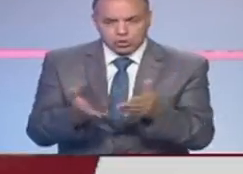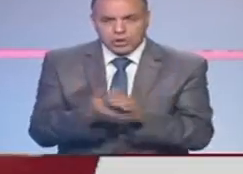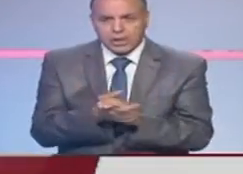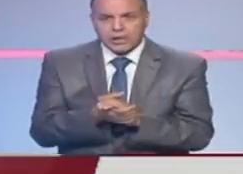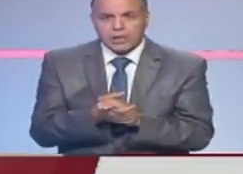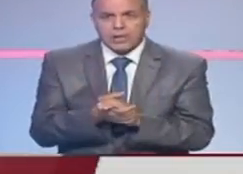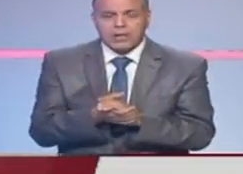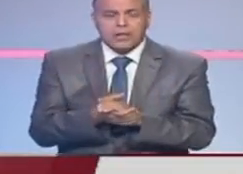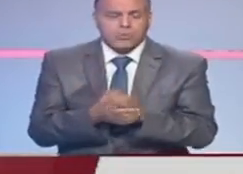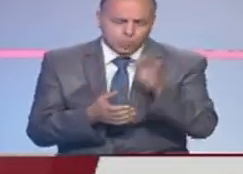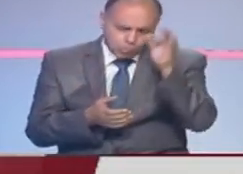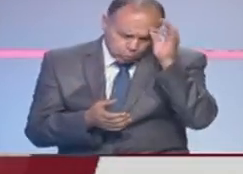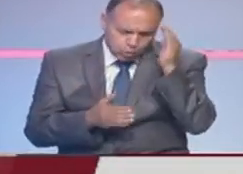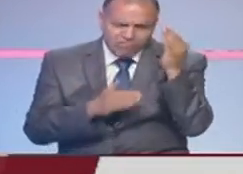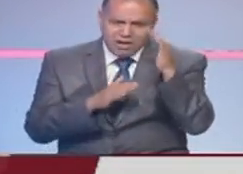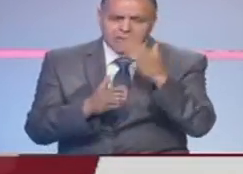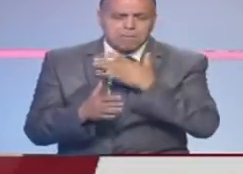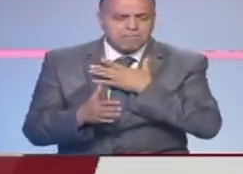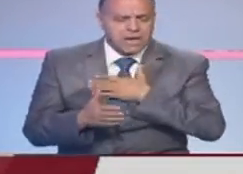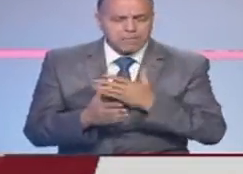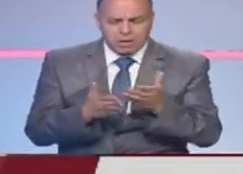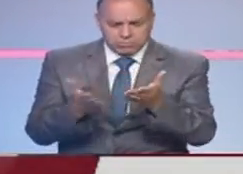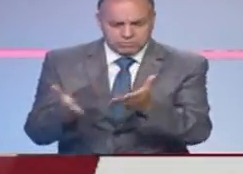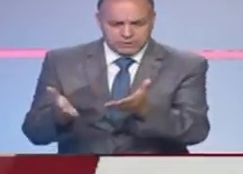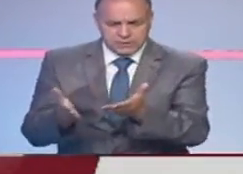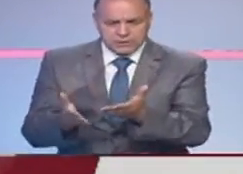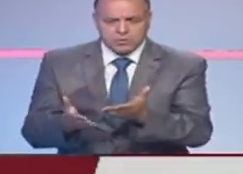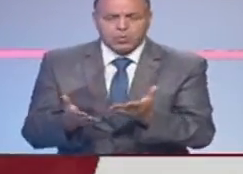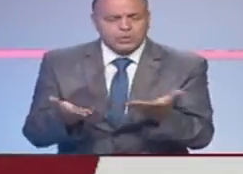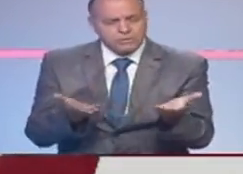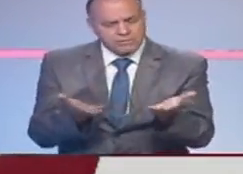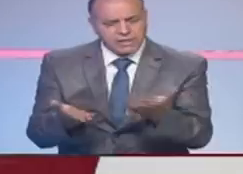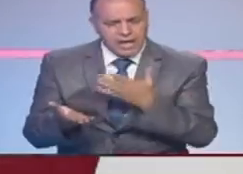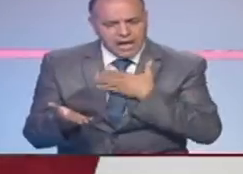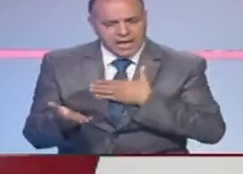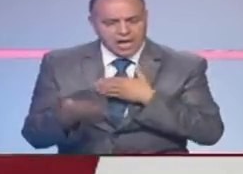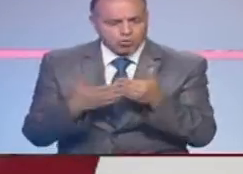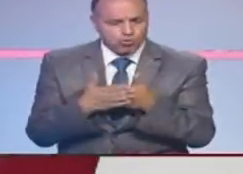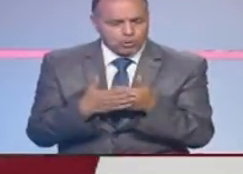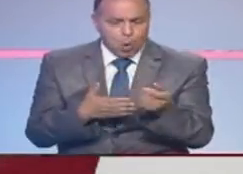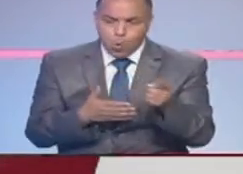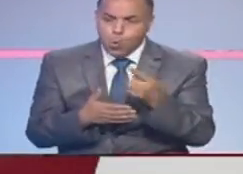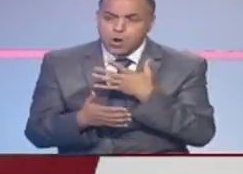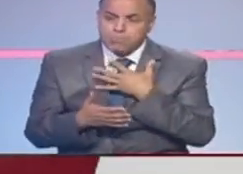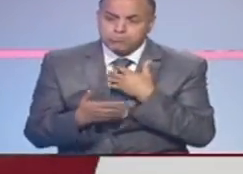داخل الخارجيه ومن كل مكان في كل براسه اي واحد بشرف